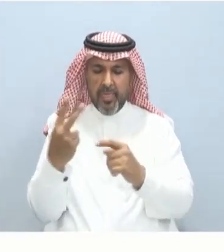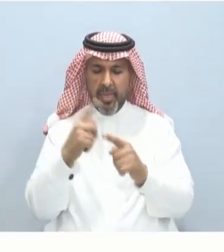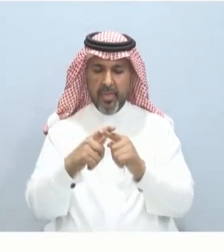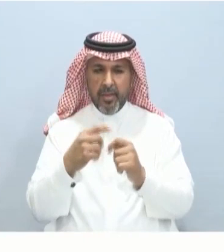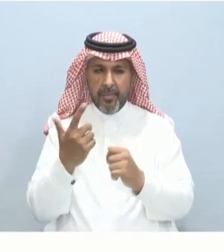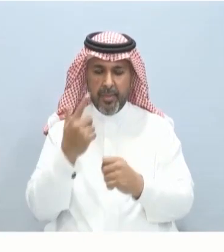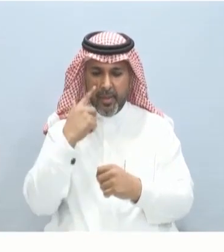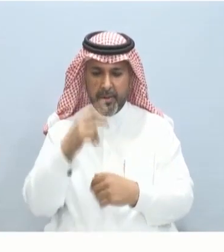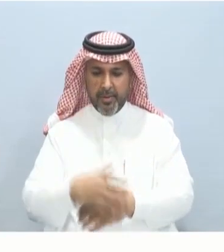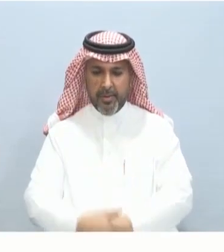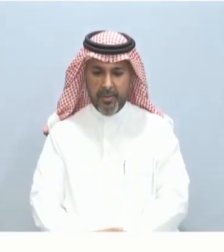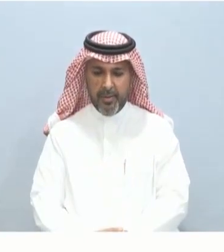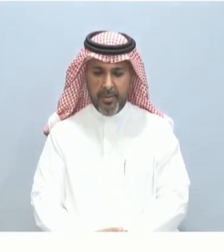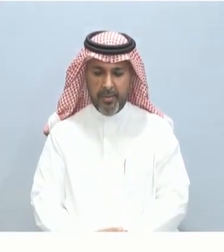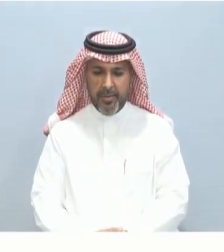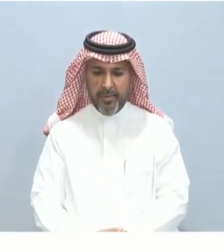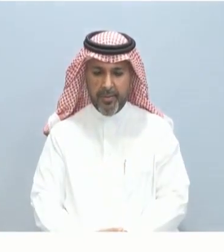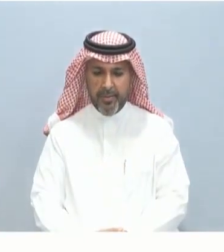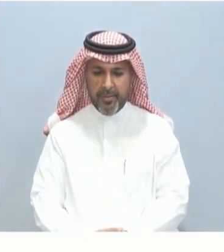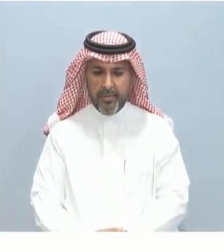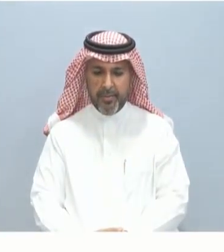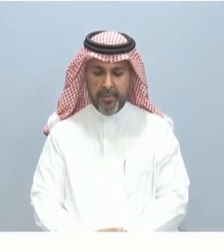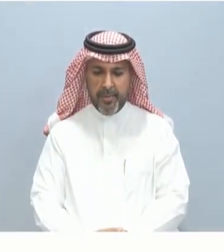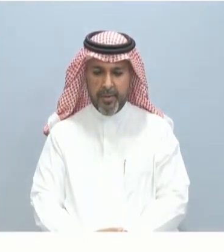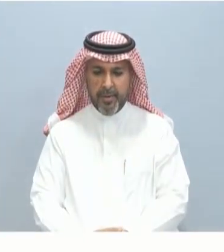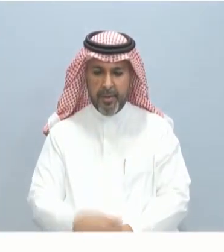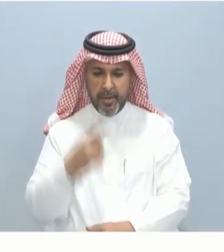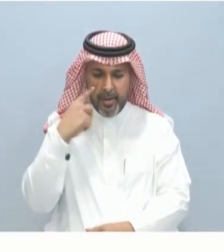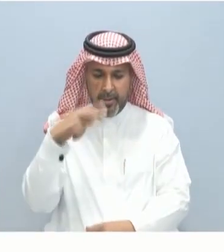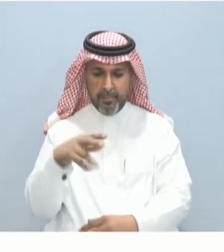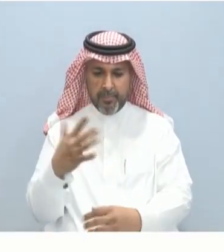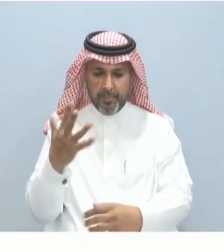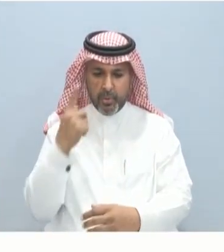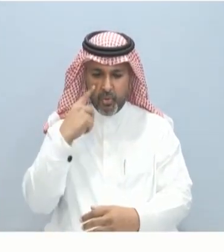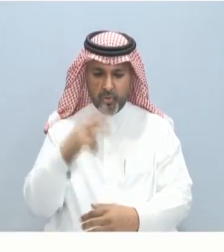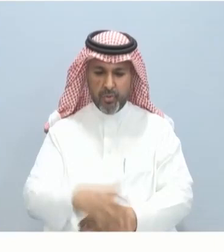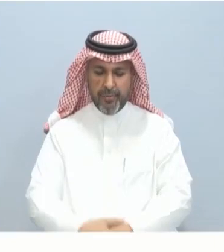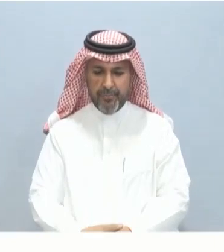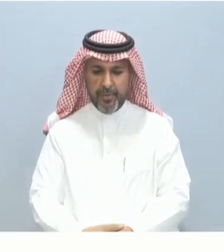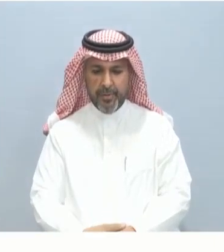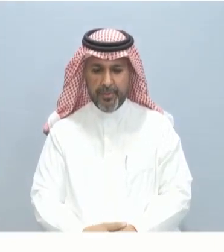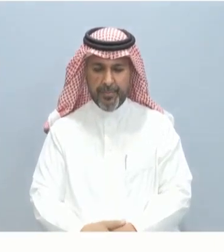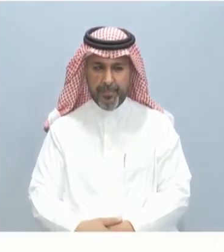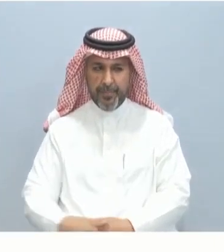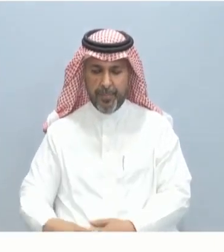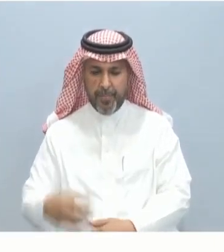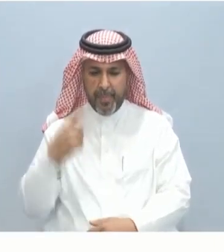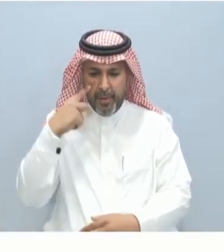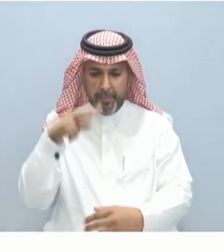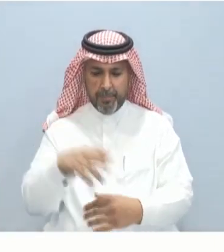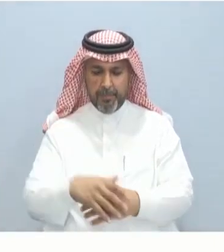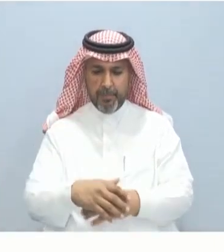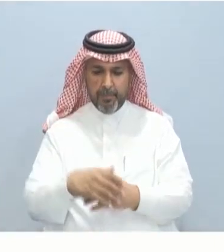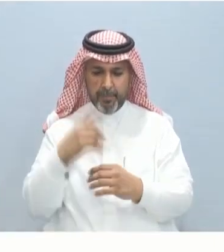الناتج اثنين ضرب الثلاثه عباره عن سته ضرب الاربعه 24 سين ما رايكم بالنسبه للحد